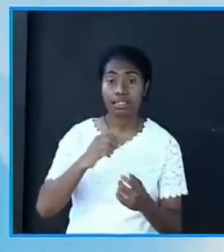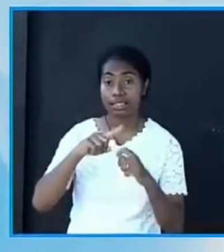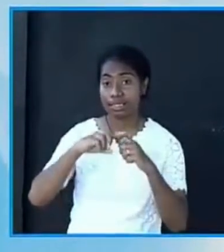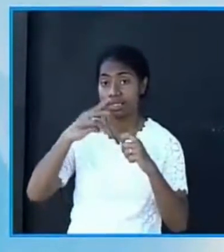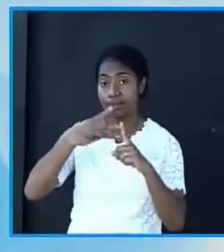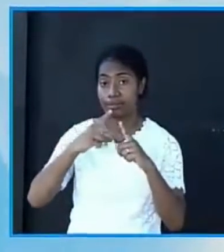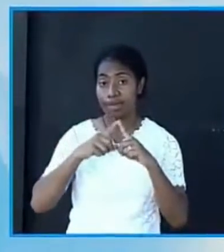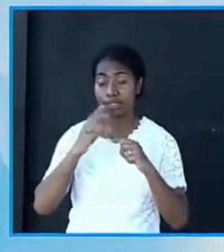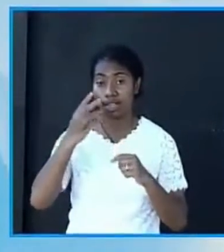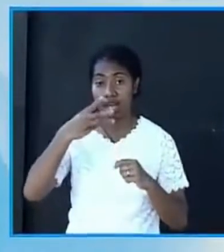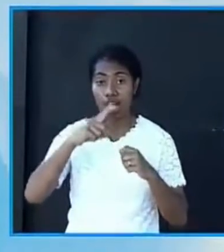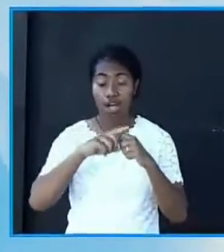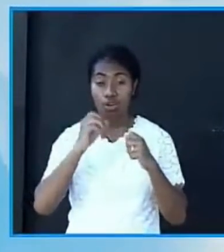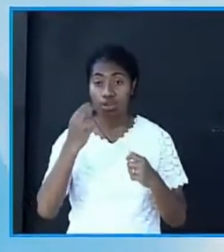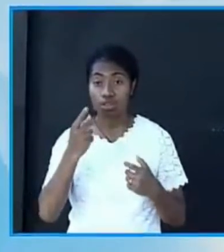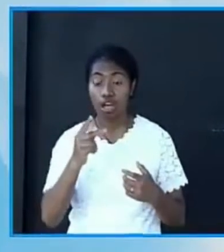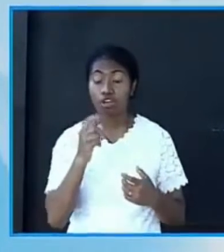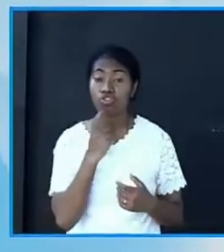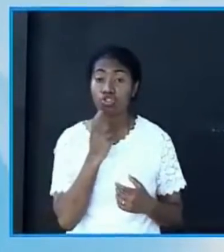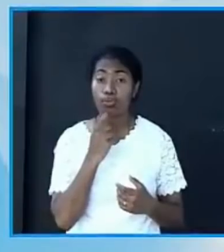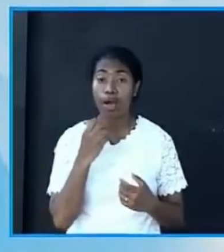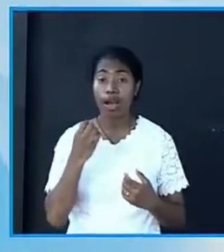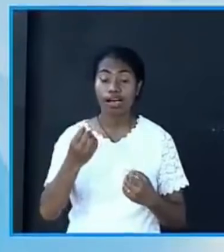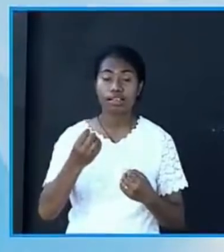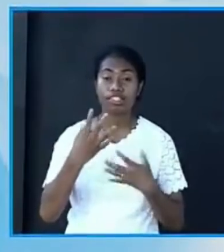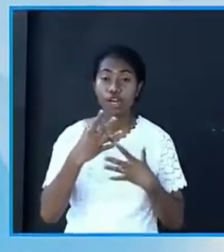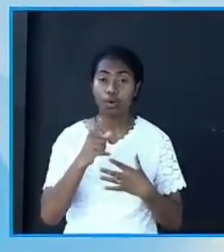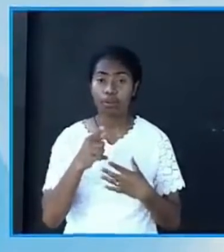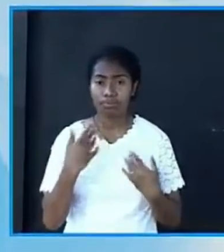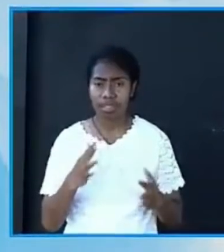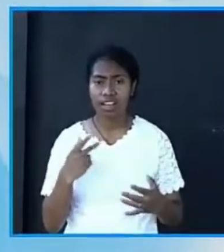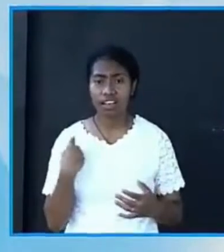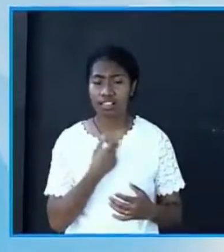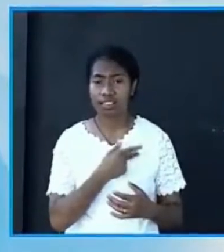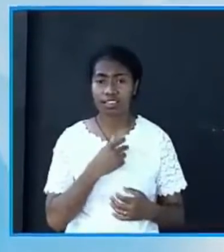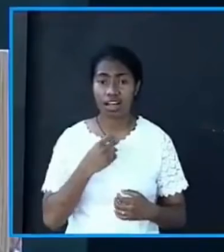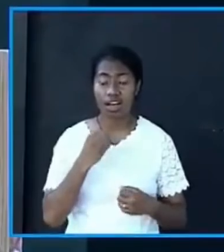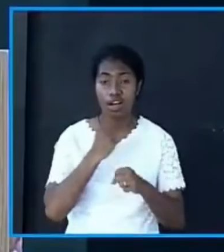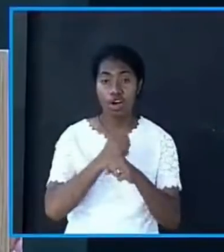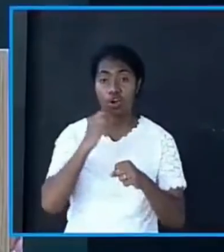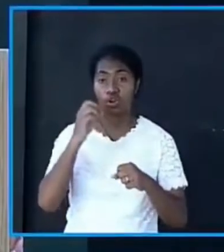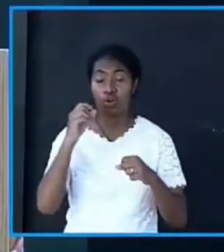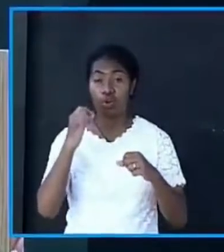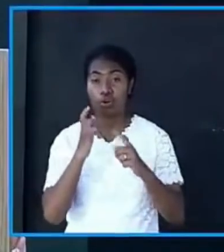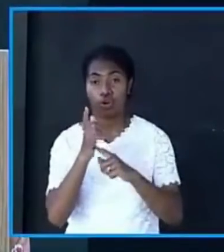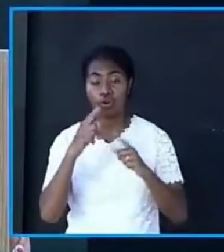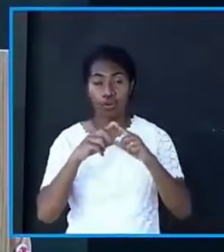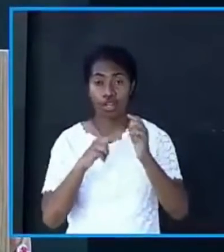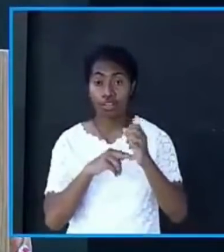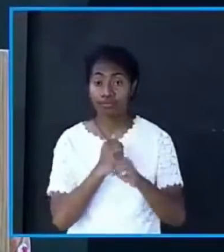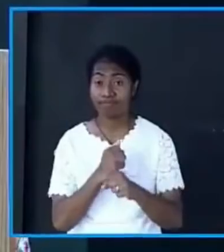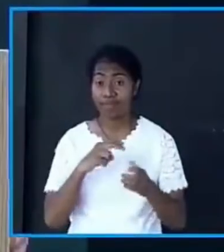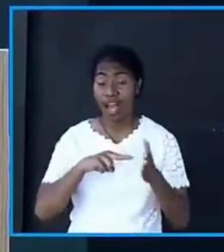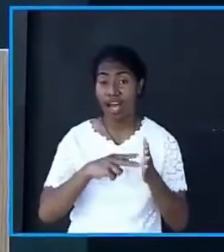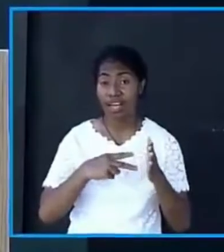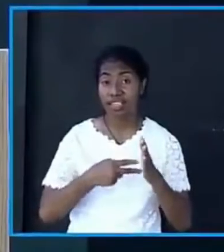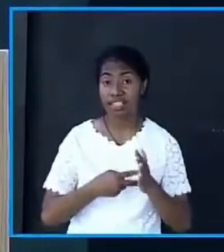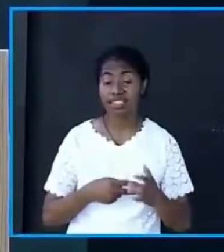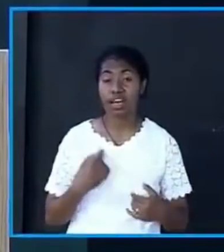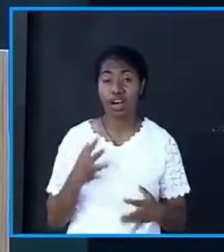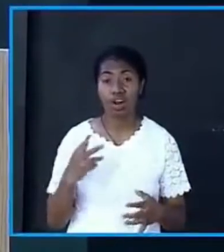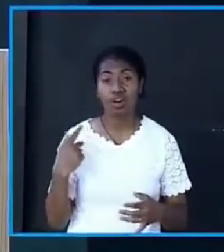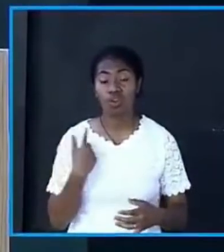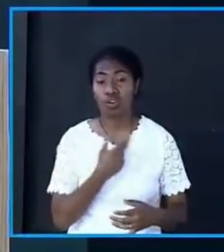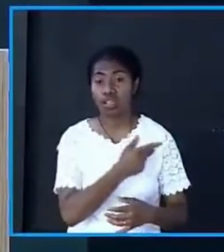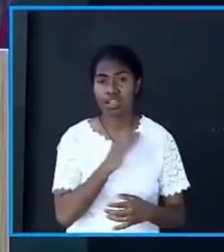coba jawab Pernahkah kita menggoyang-goyang ekor kita Hai artinya kalau kau tidak